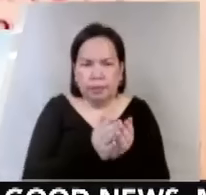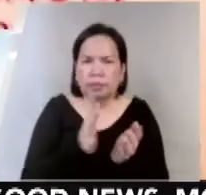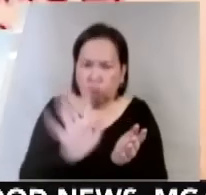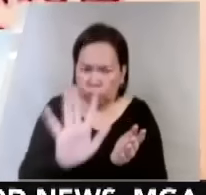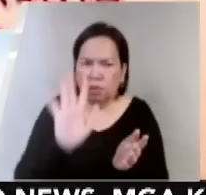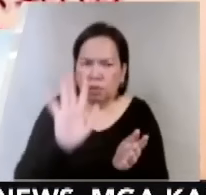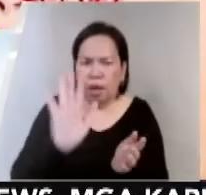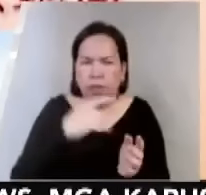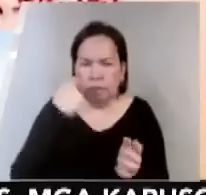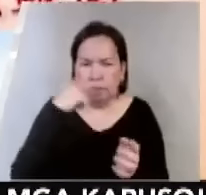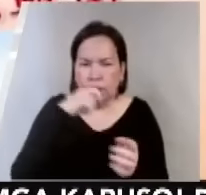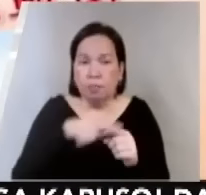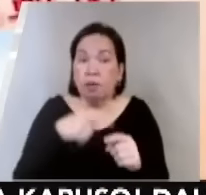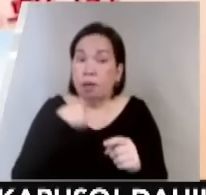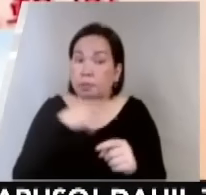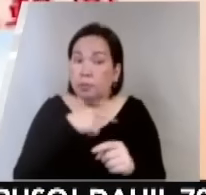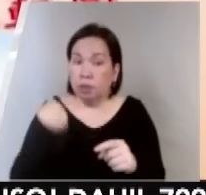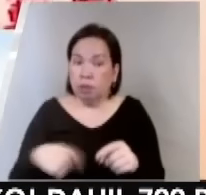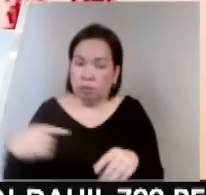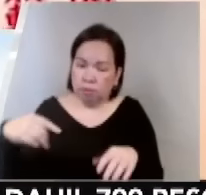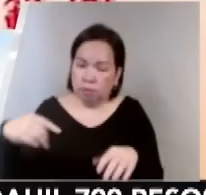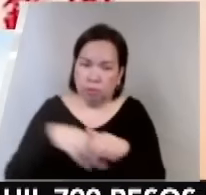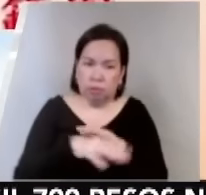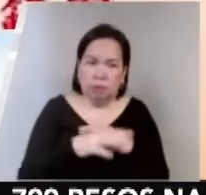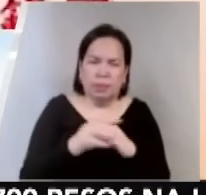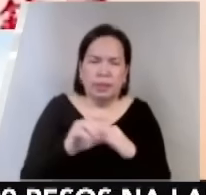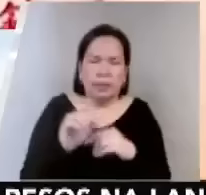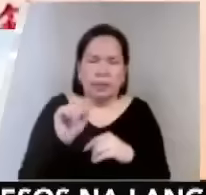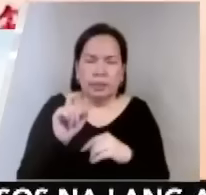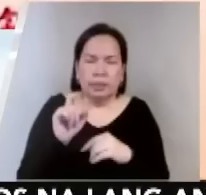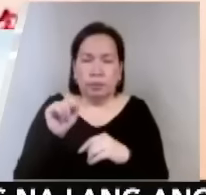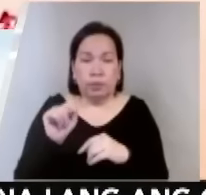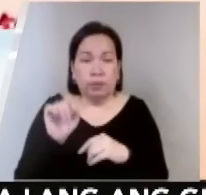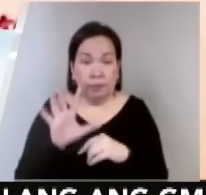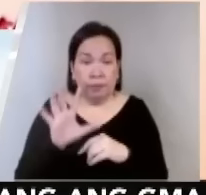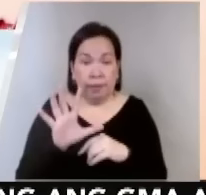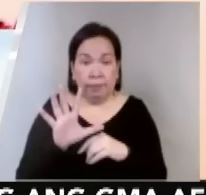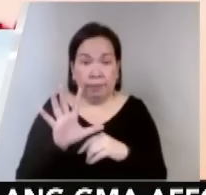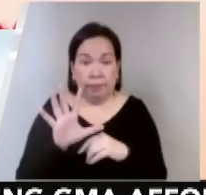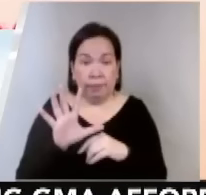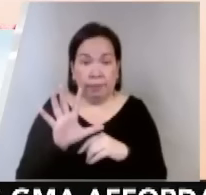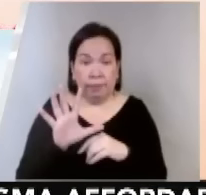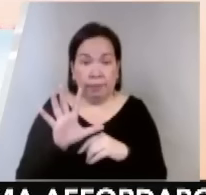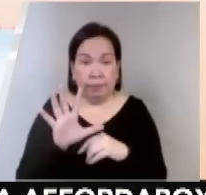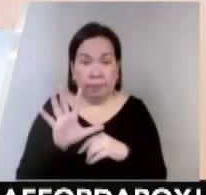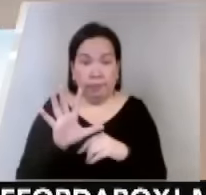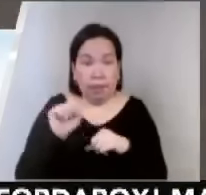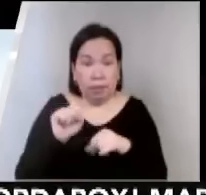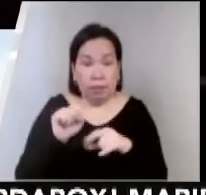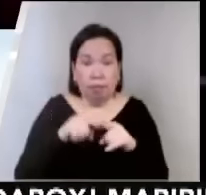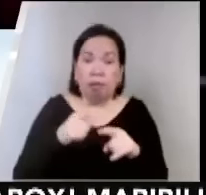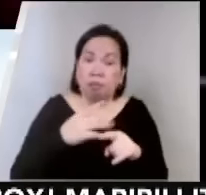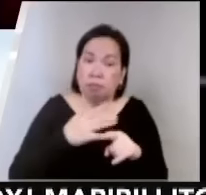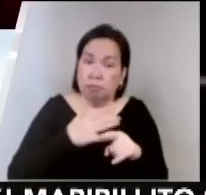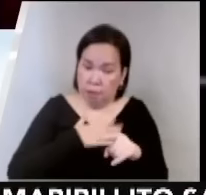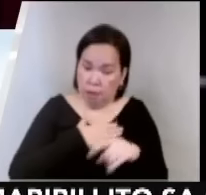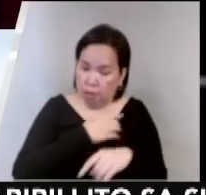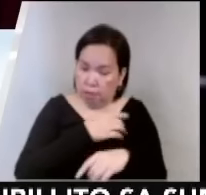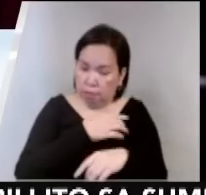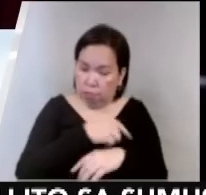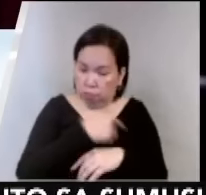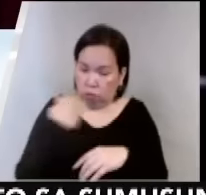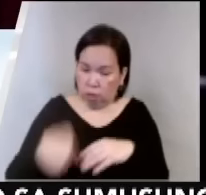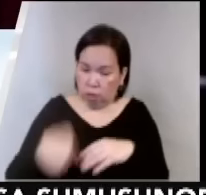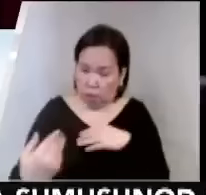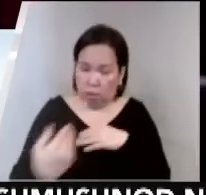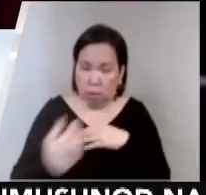pumasok ito 11.5 nautical miles mula sa Xinjiang, China at nasa loob ng territorial waters ng bansa. Nanawagan ng Taiwan